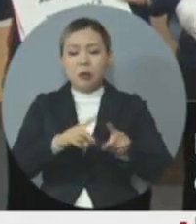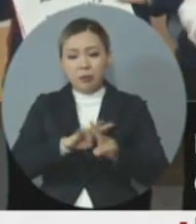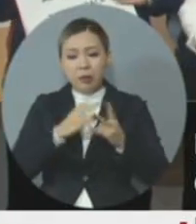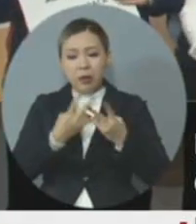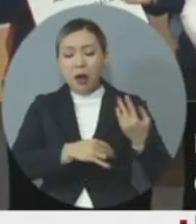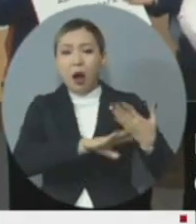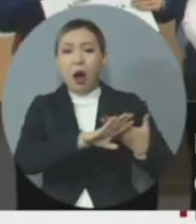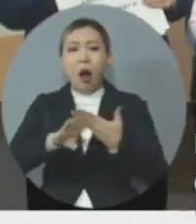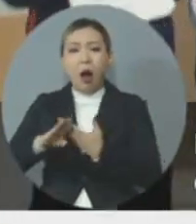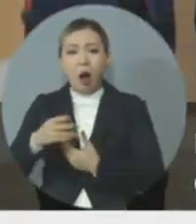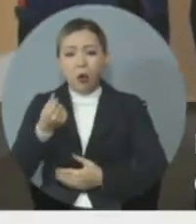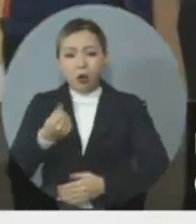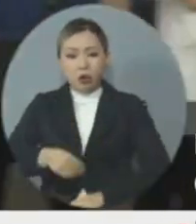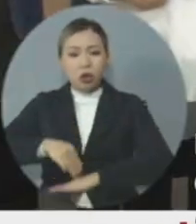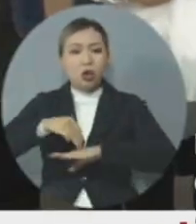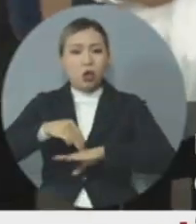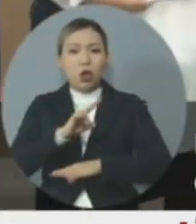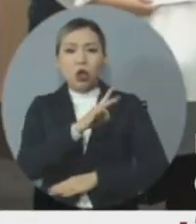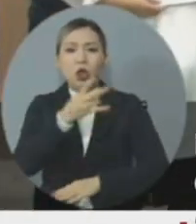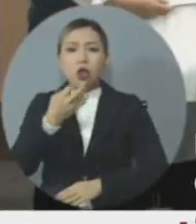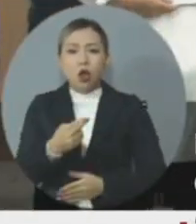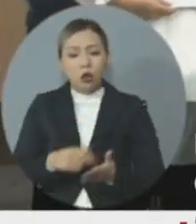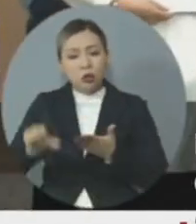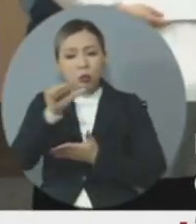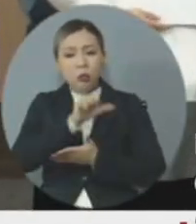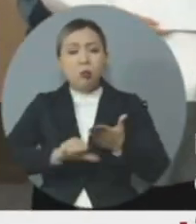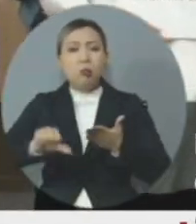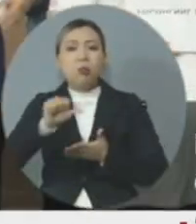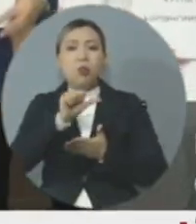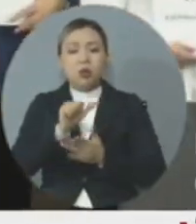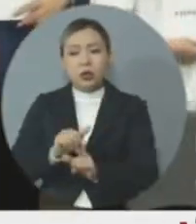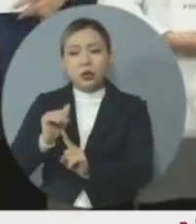тариф тогтворжуулах, нөөц бүрдүүлэхэд зар шаардлага